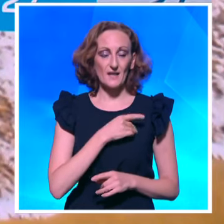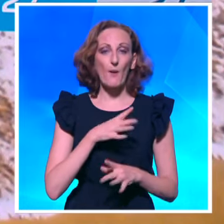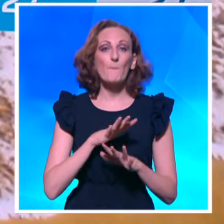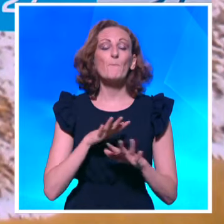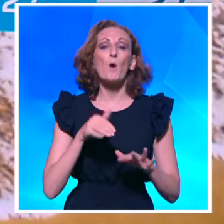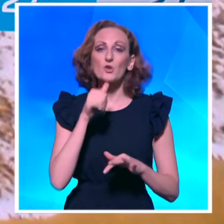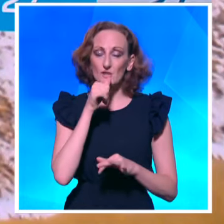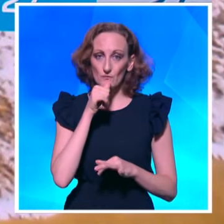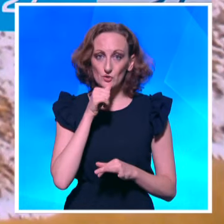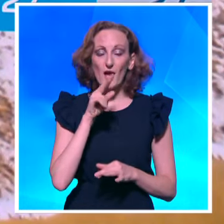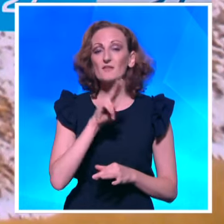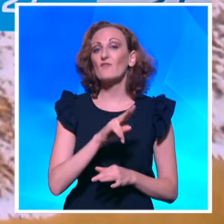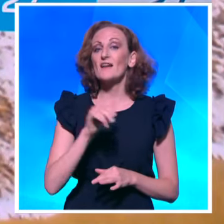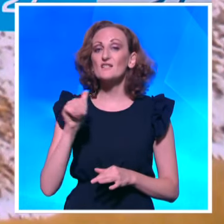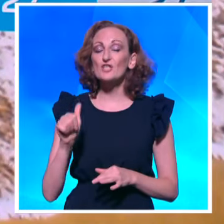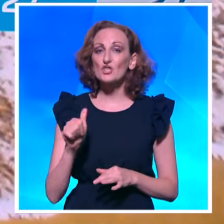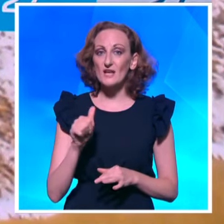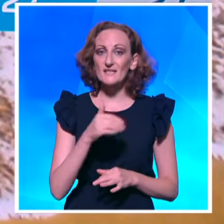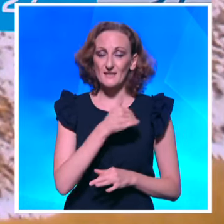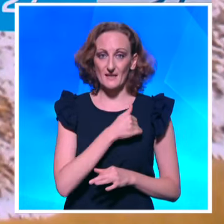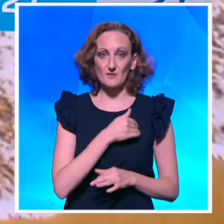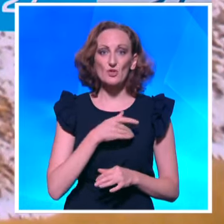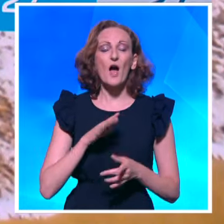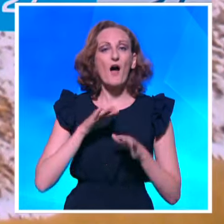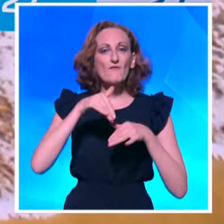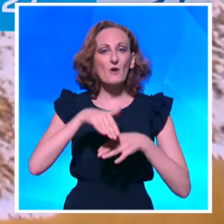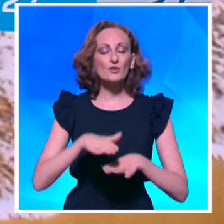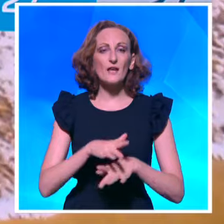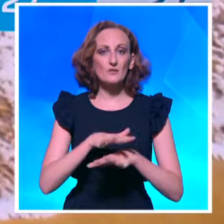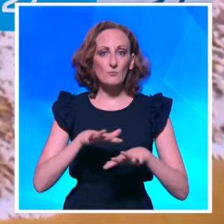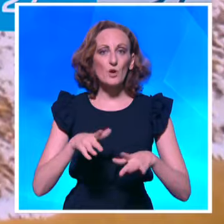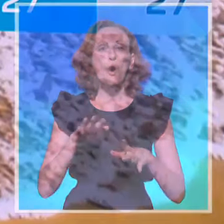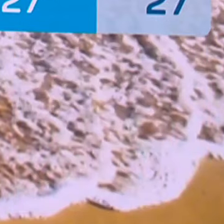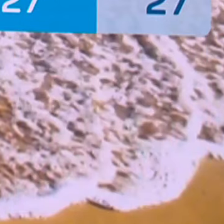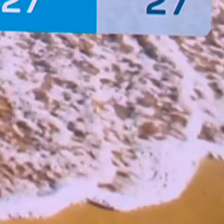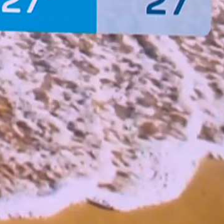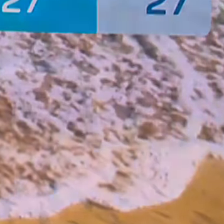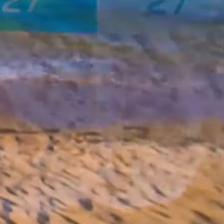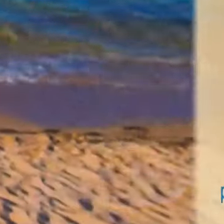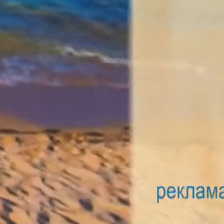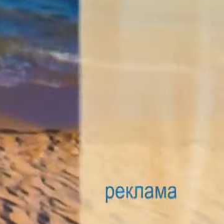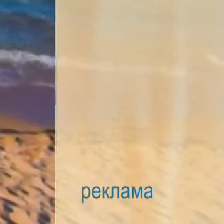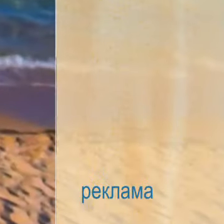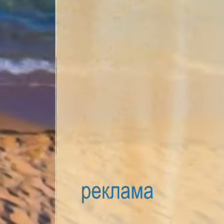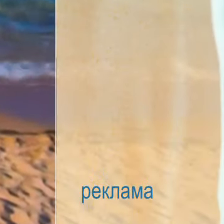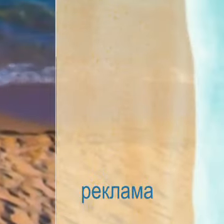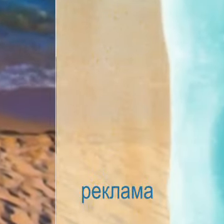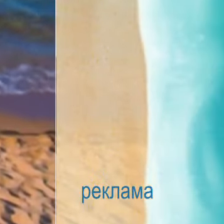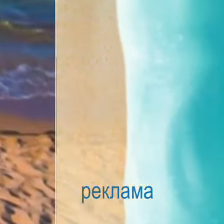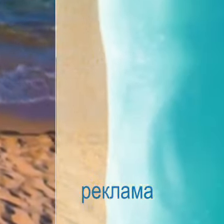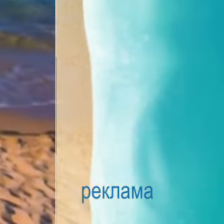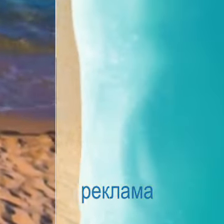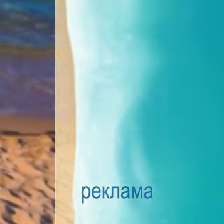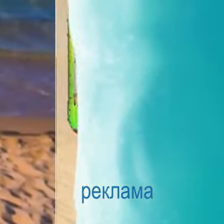около 26-27 градуса. Вълнението на морето е около 1-2 бала. Когато времето на морето е